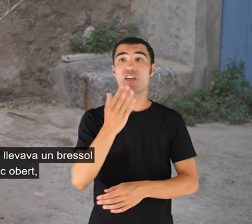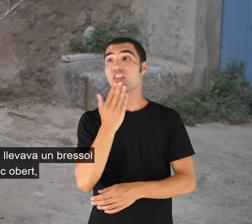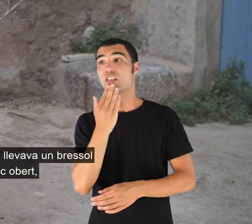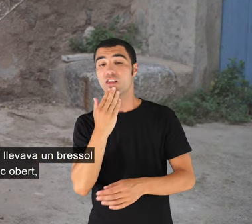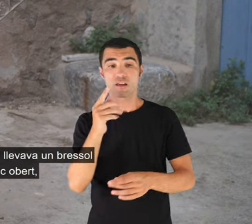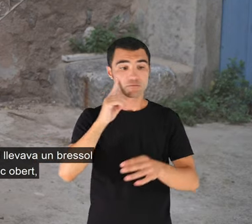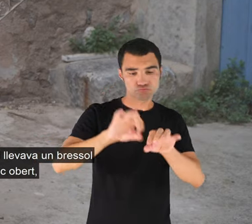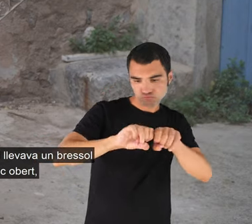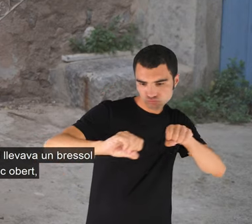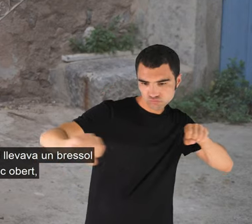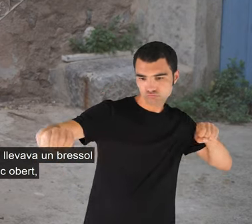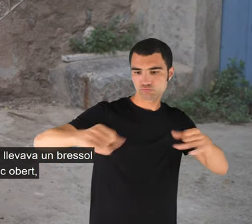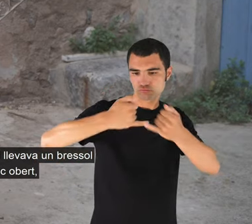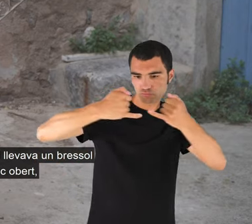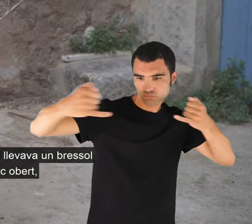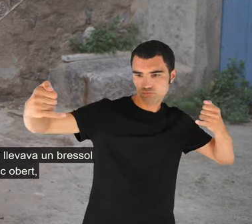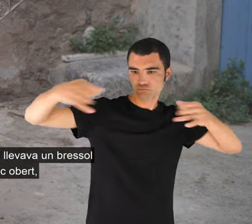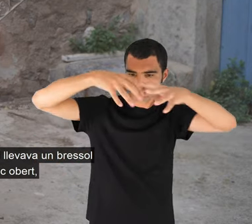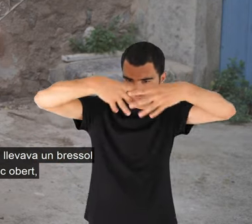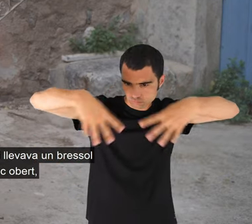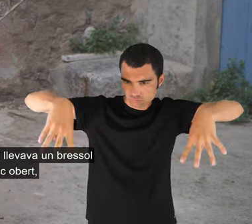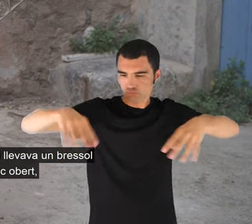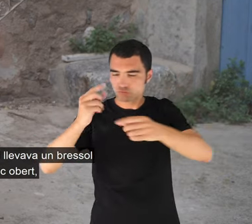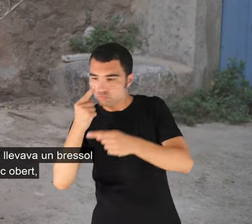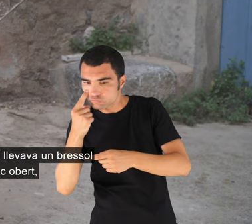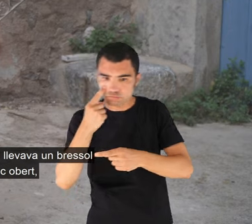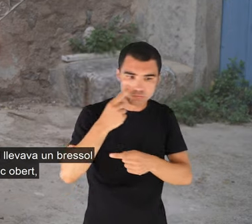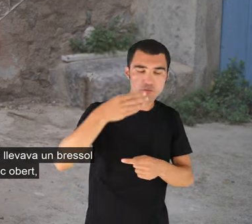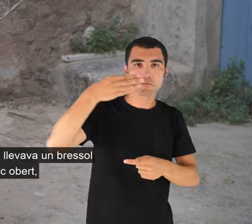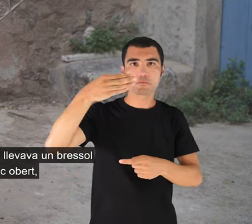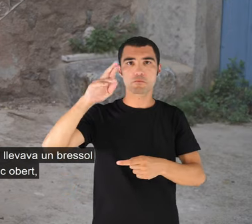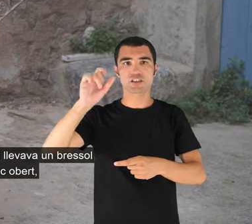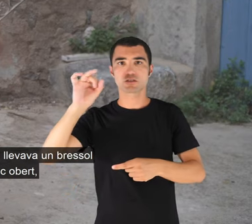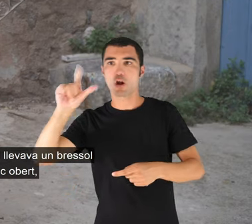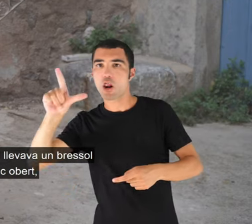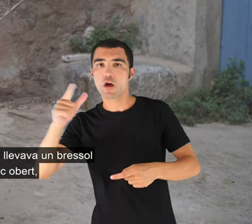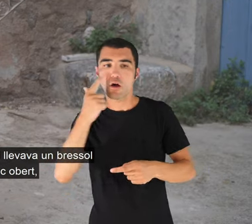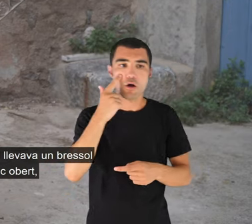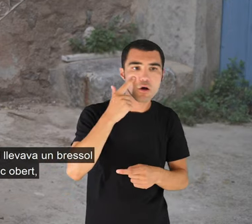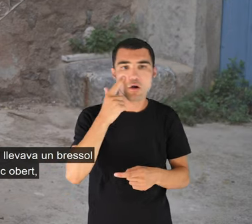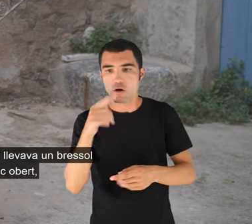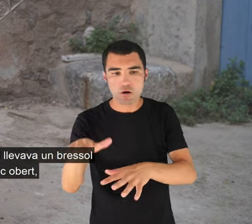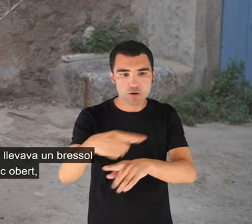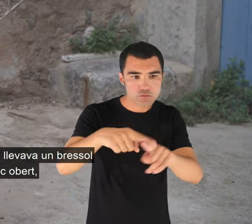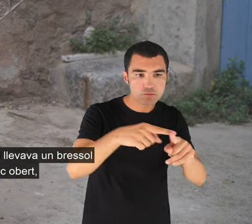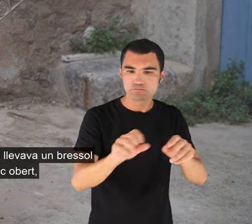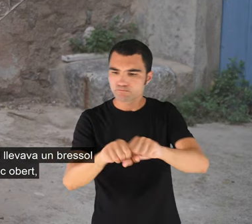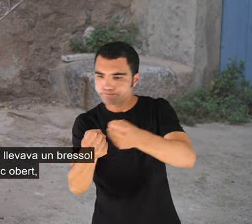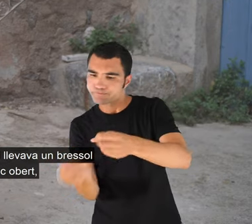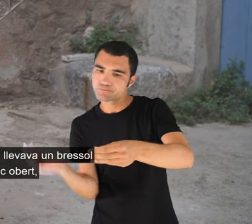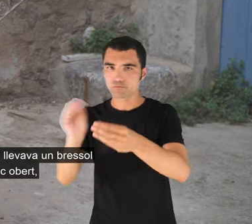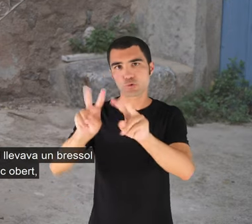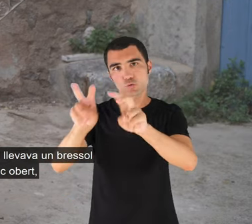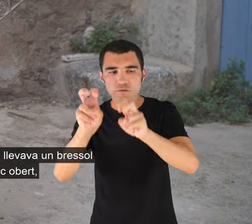faltava un ham, o un bressol que hi deia, i llevava un bressol, i en tornava a posar un altre de nou, i canviava un ham